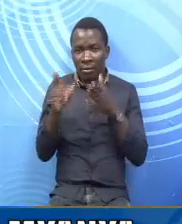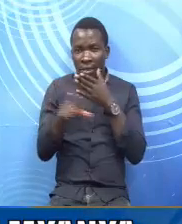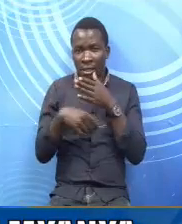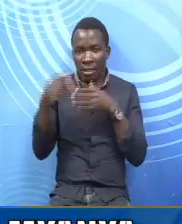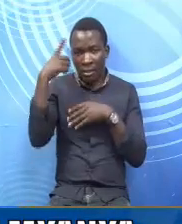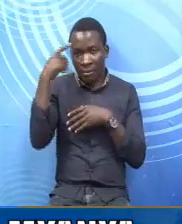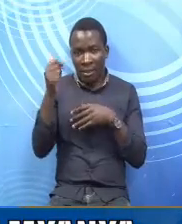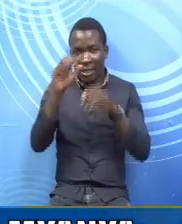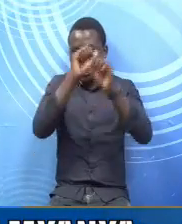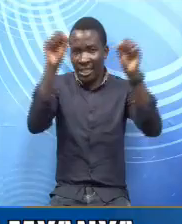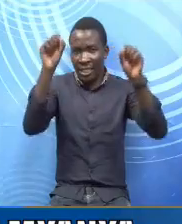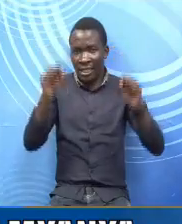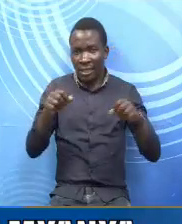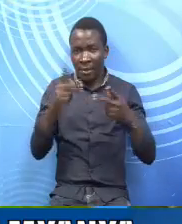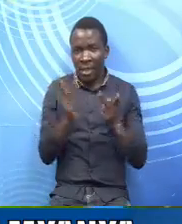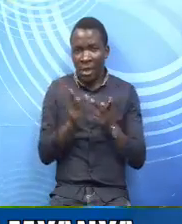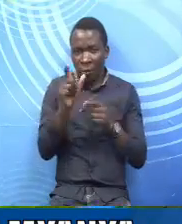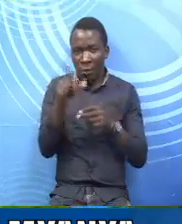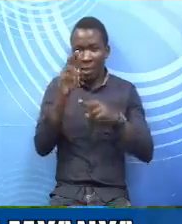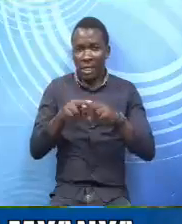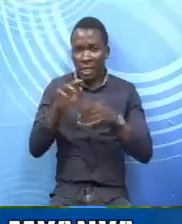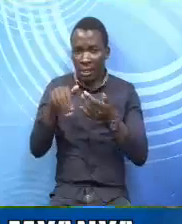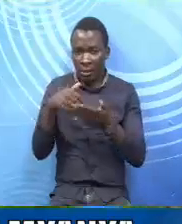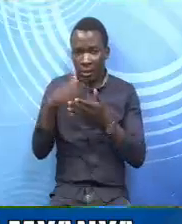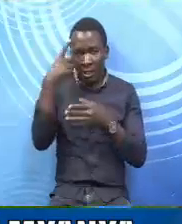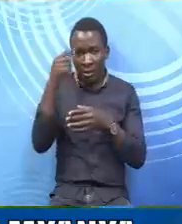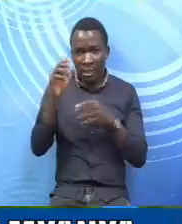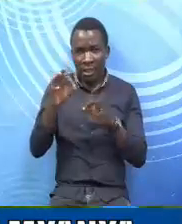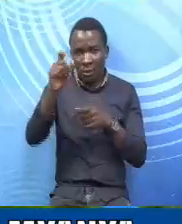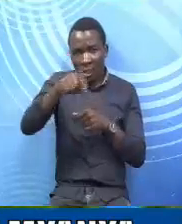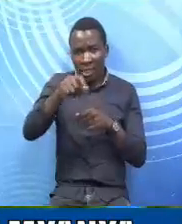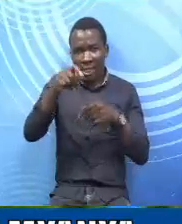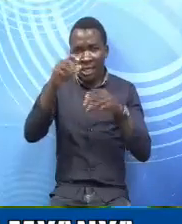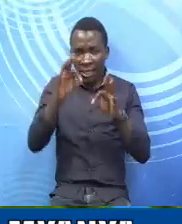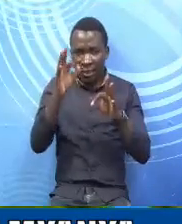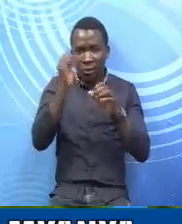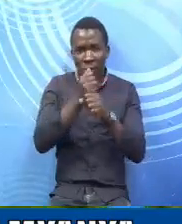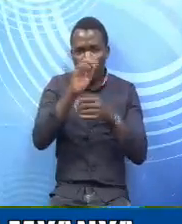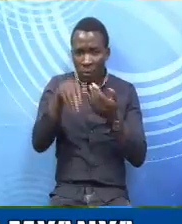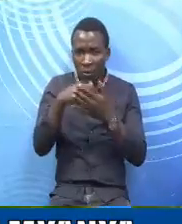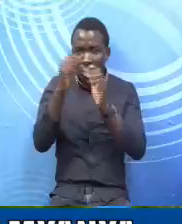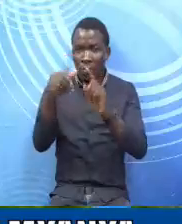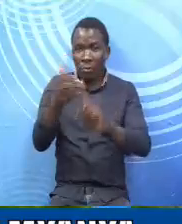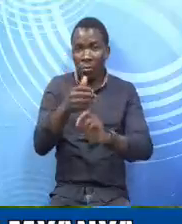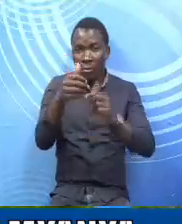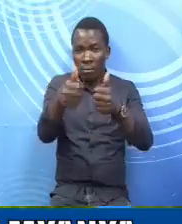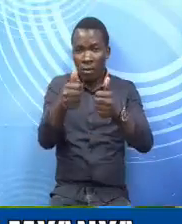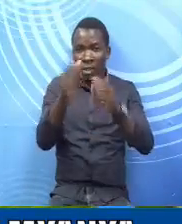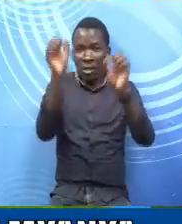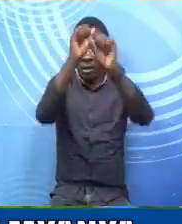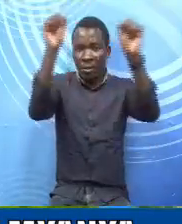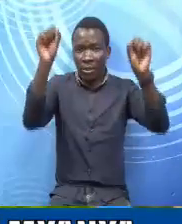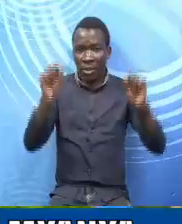hose akaba azi igikenewe, azi igihari, azi n'icyo byasaba kugira ngo kibashe kugeraho kugerwaho. Iyo sisiteme